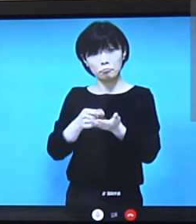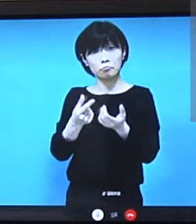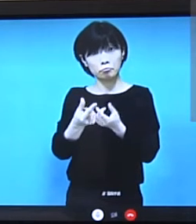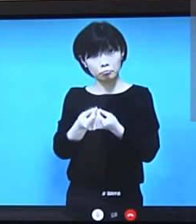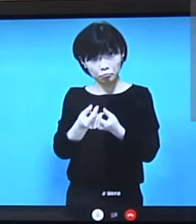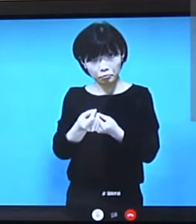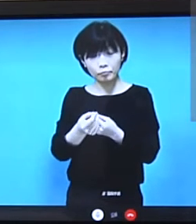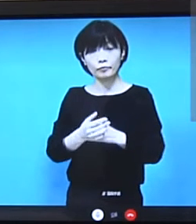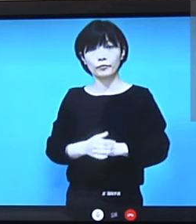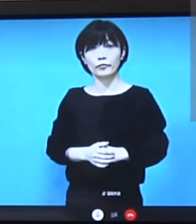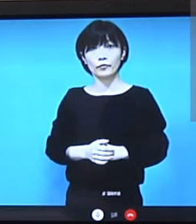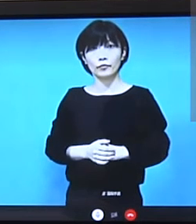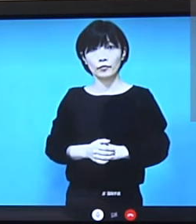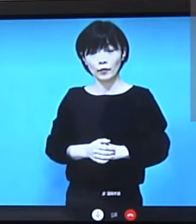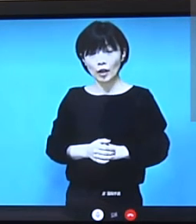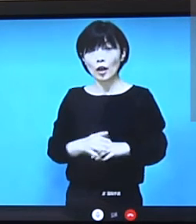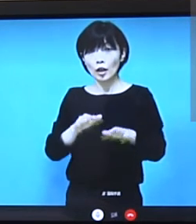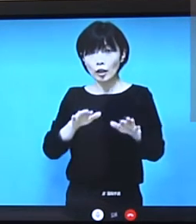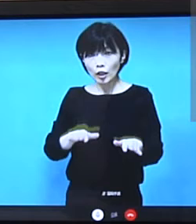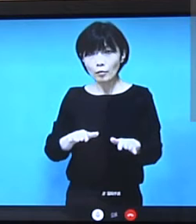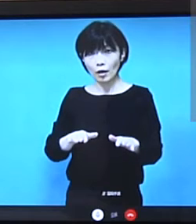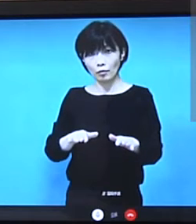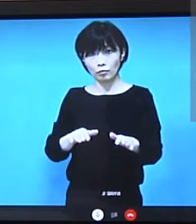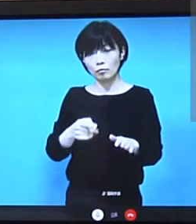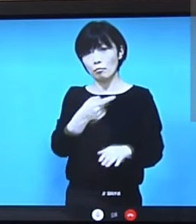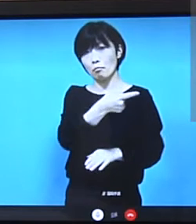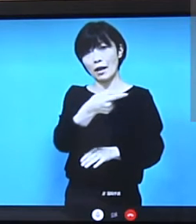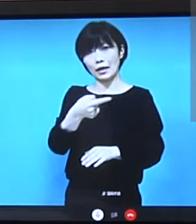としてはどのようなことが挙げられるのでしょうか。